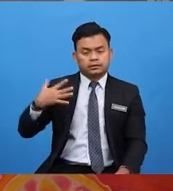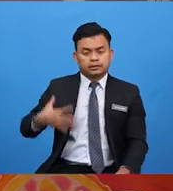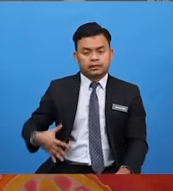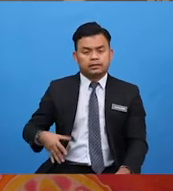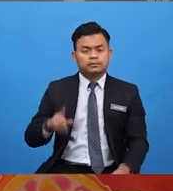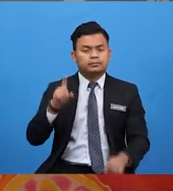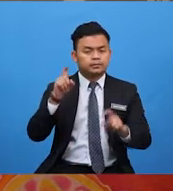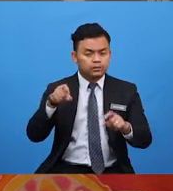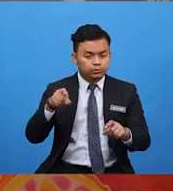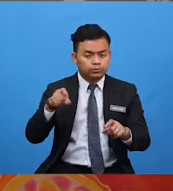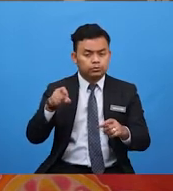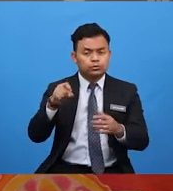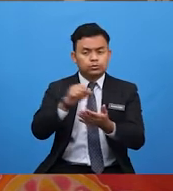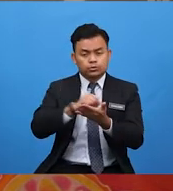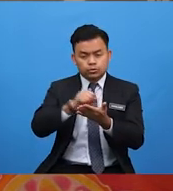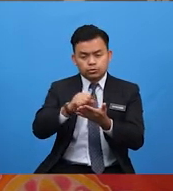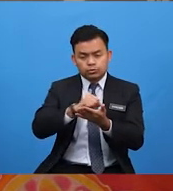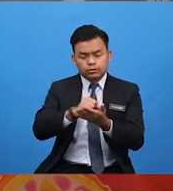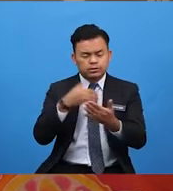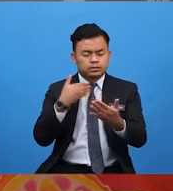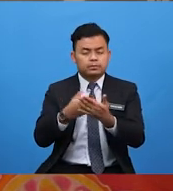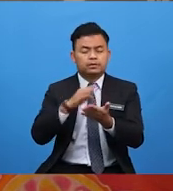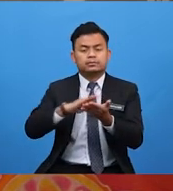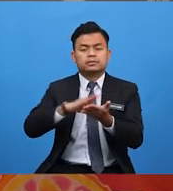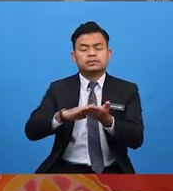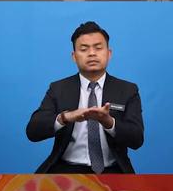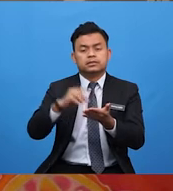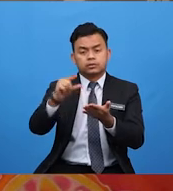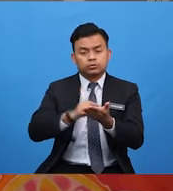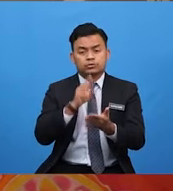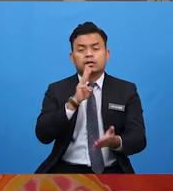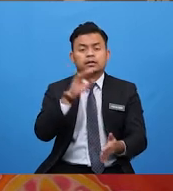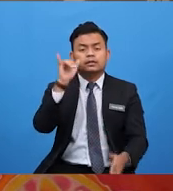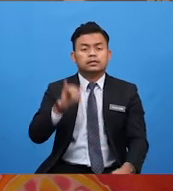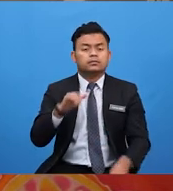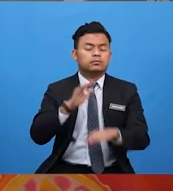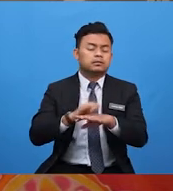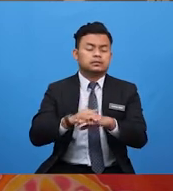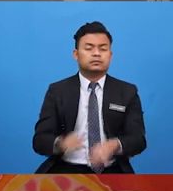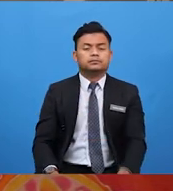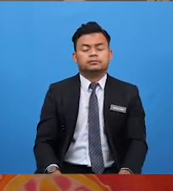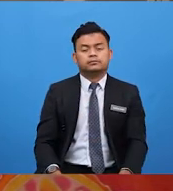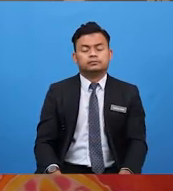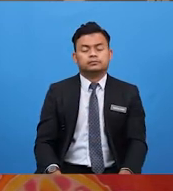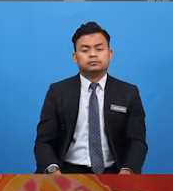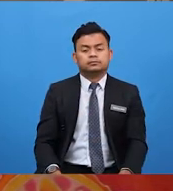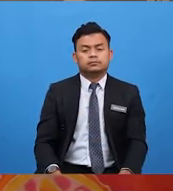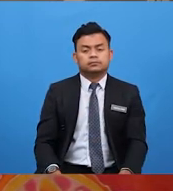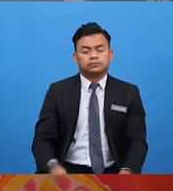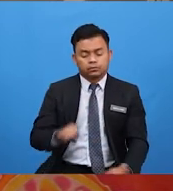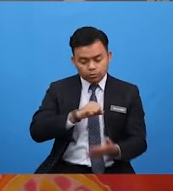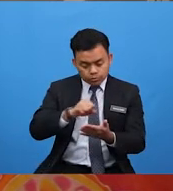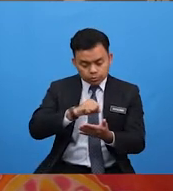air yang banyak. Teknik gosokkan boleh dilakukan dengan secara perlahan. Proses